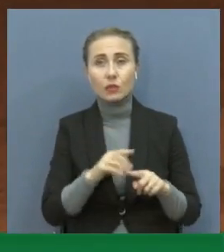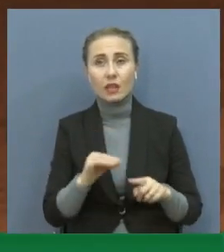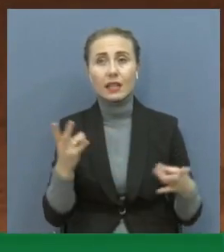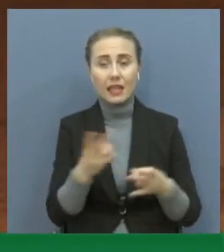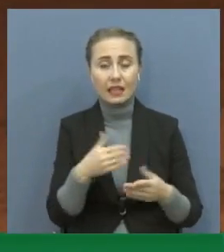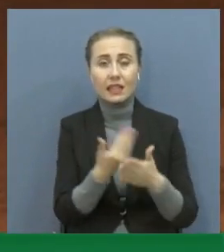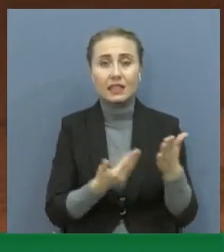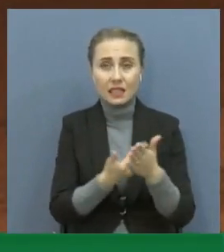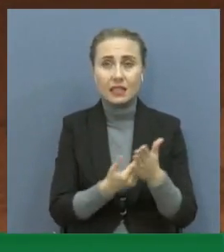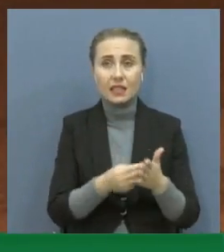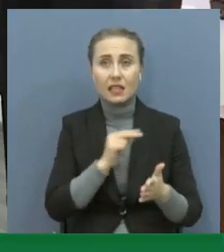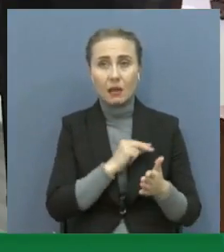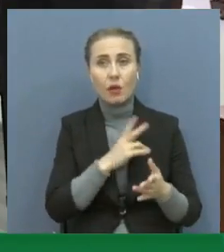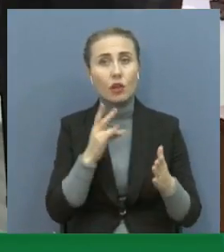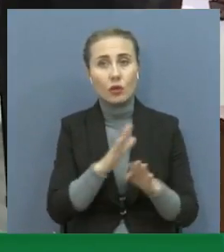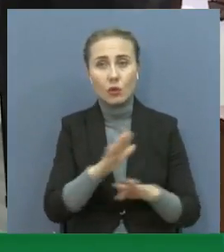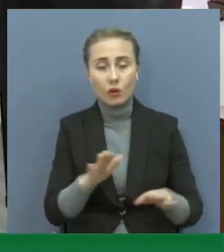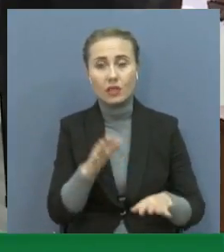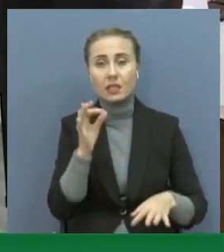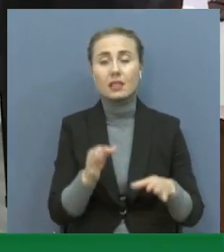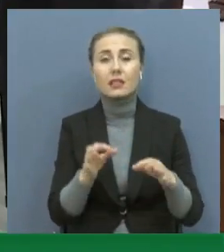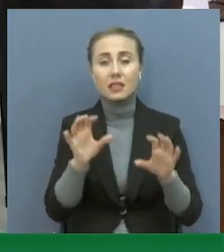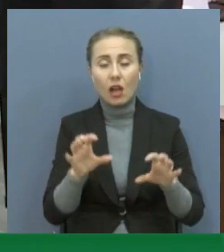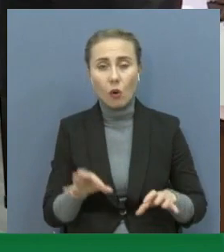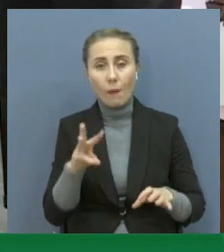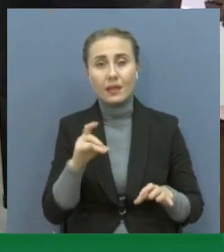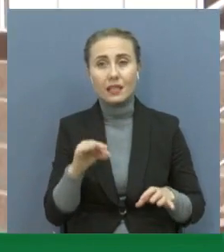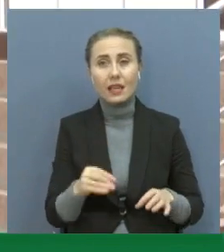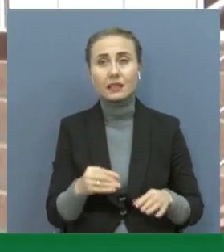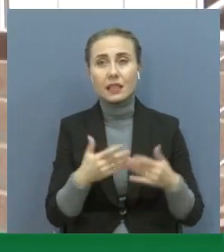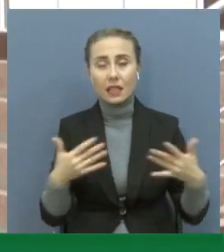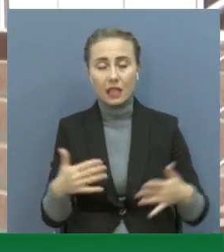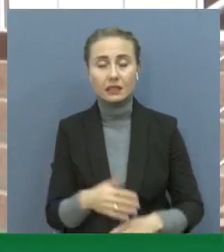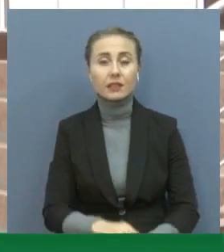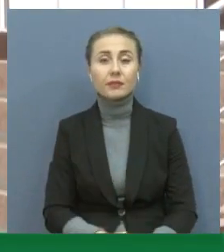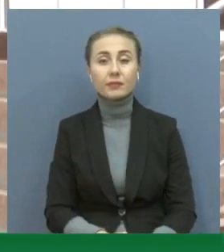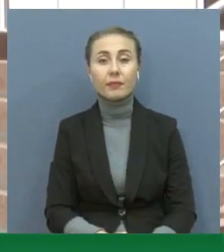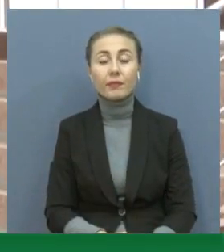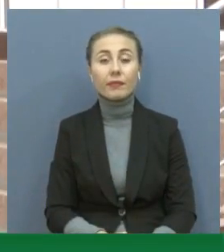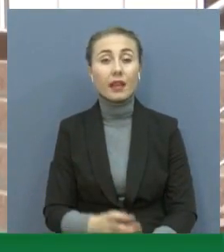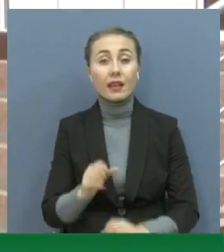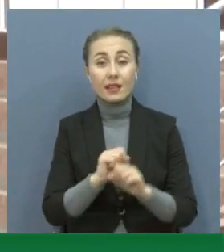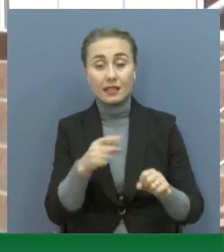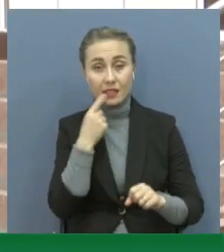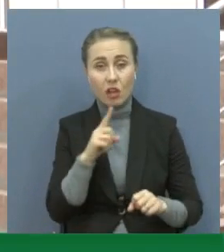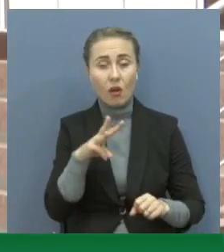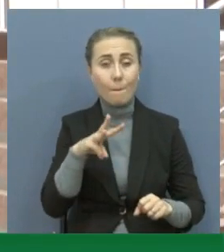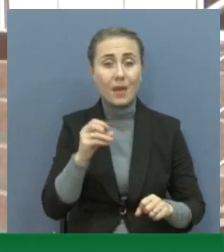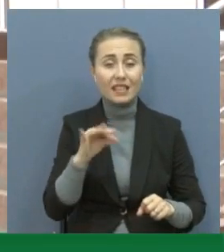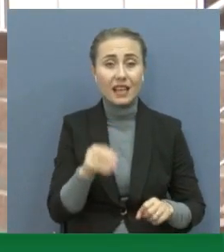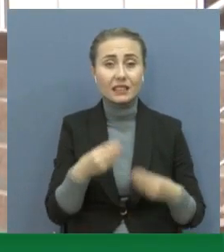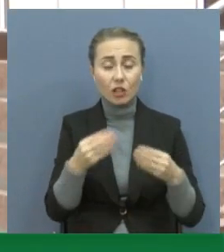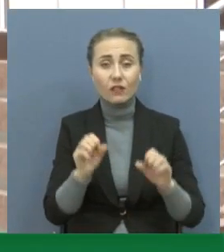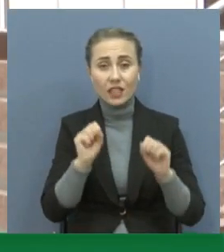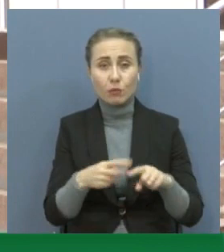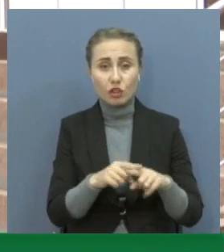вести разъяснительную работу не только закона о медиации, но и ряда других. Нельзя не отметить тот факт, что медиация дает